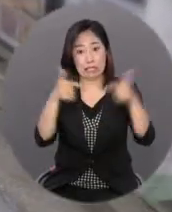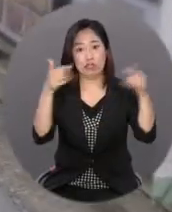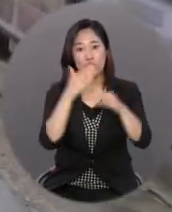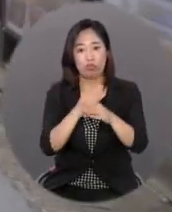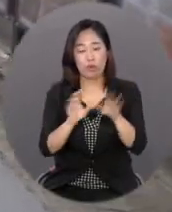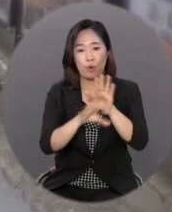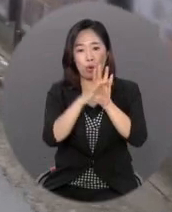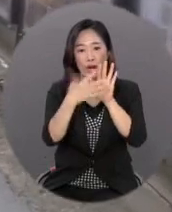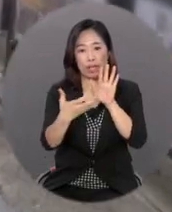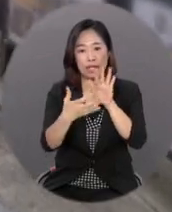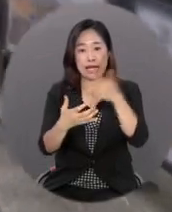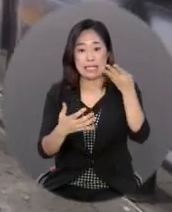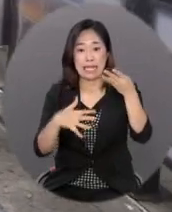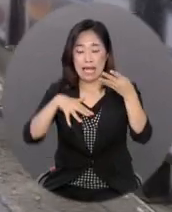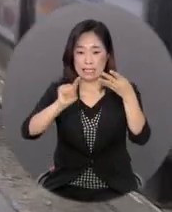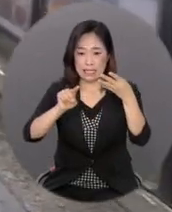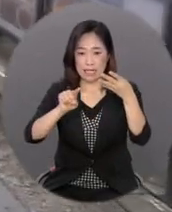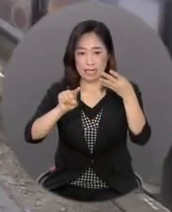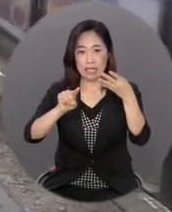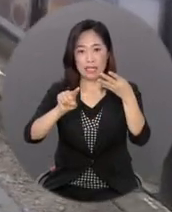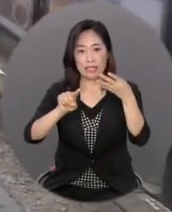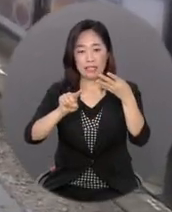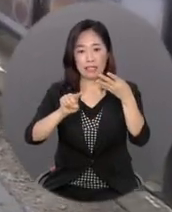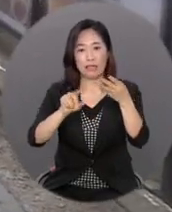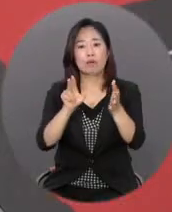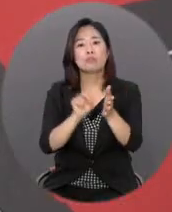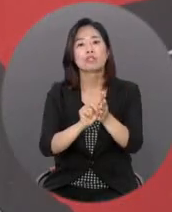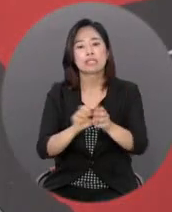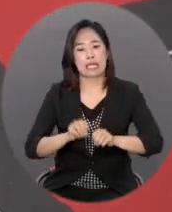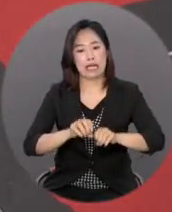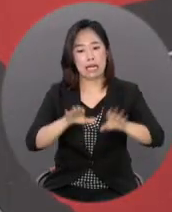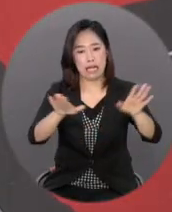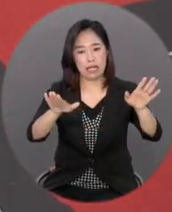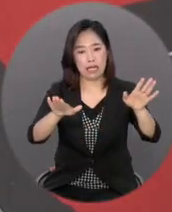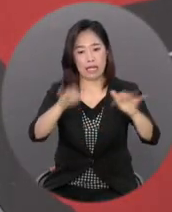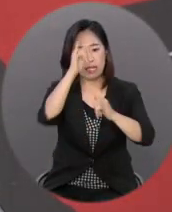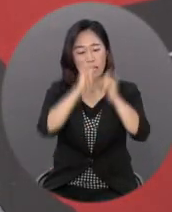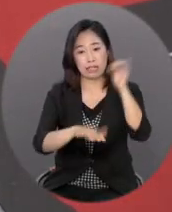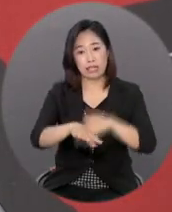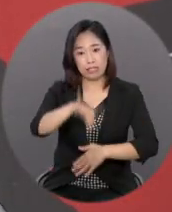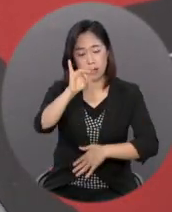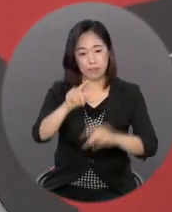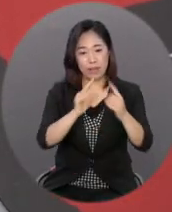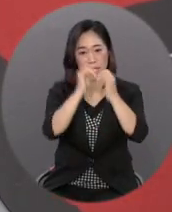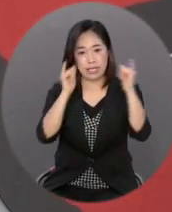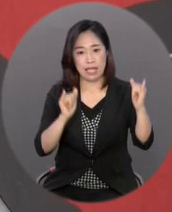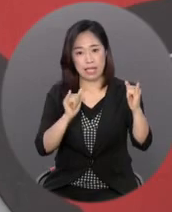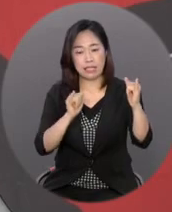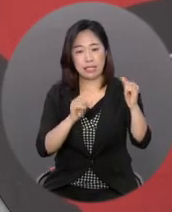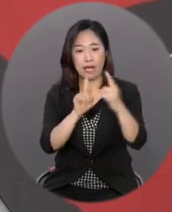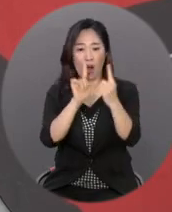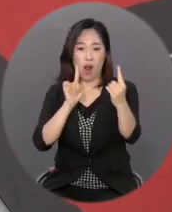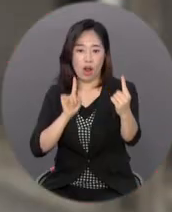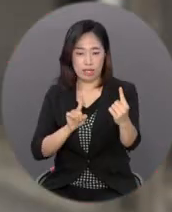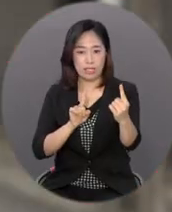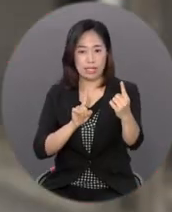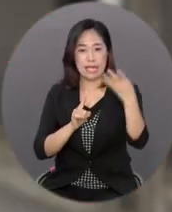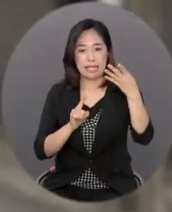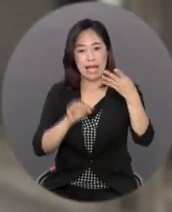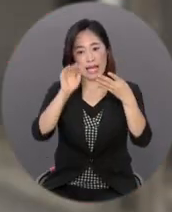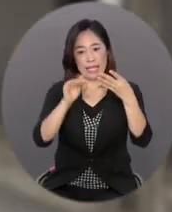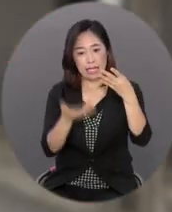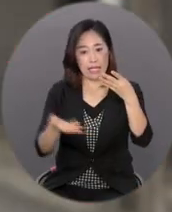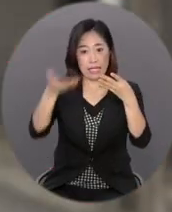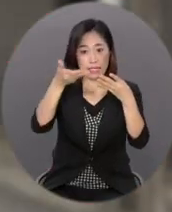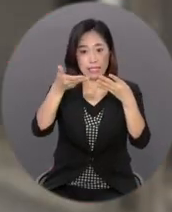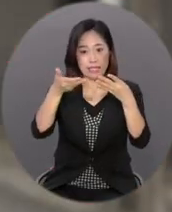최근 코로나 4차 대유행으로 인해 수도권 등에서는 사상 초유의 사회적 거리두기 4단계까지 시행되면서